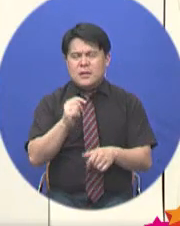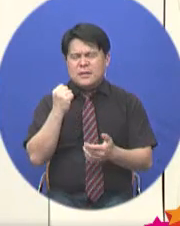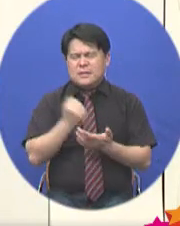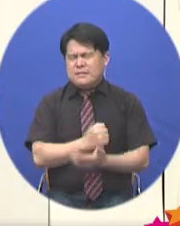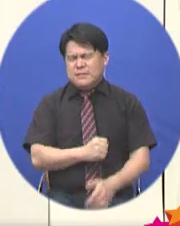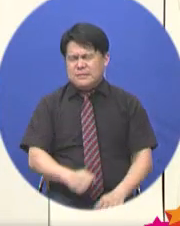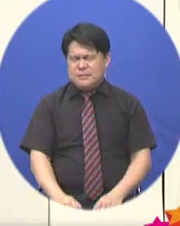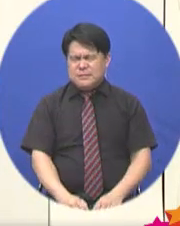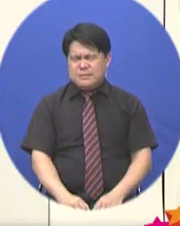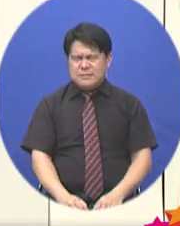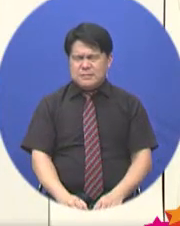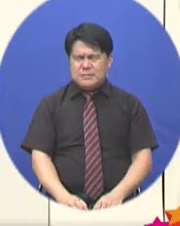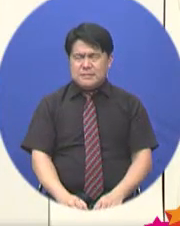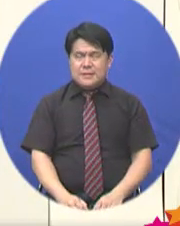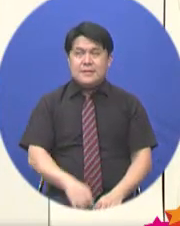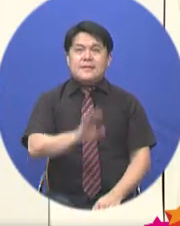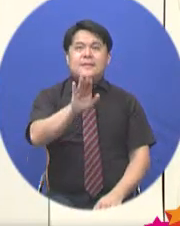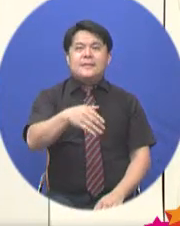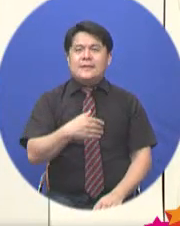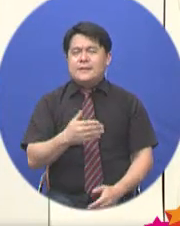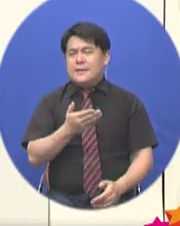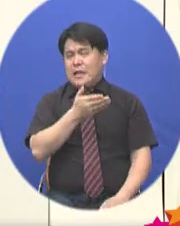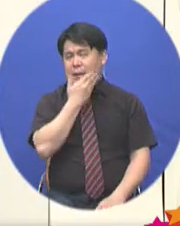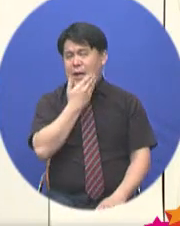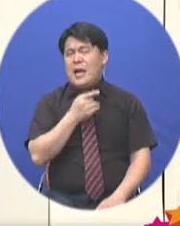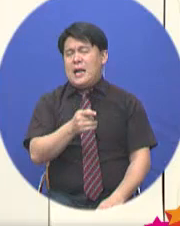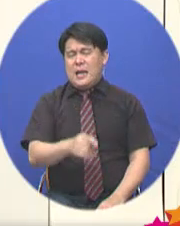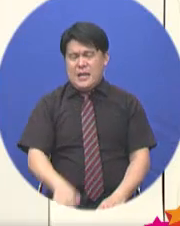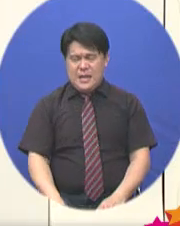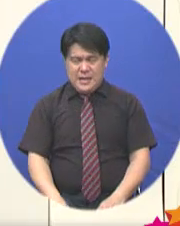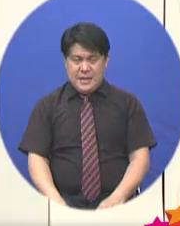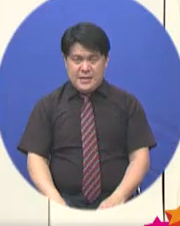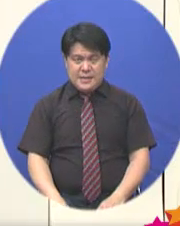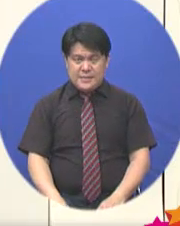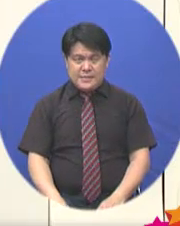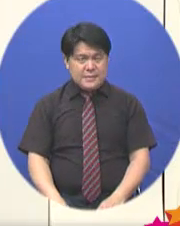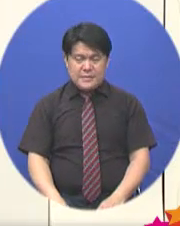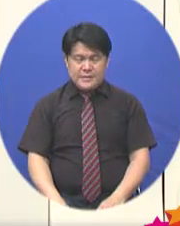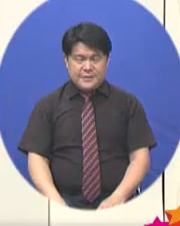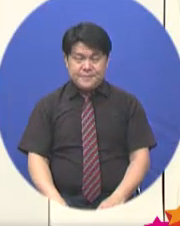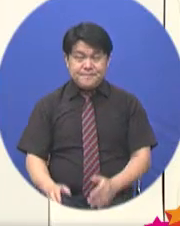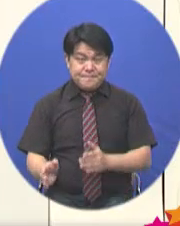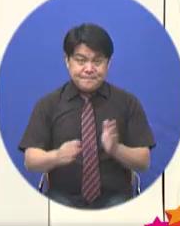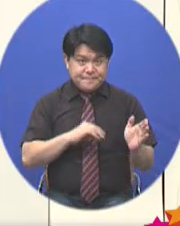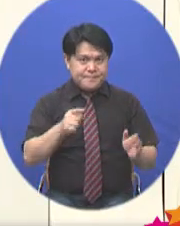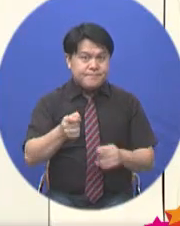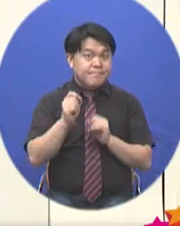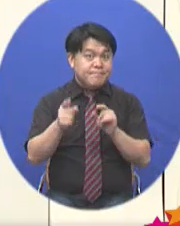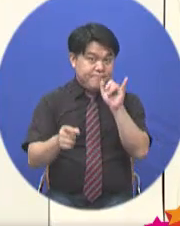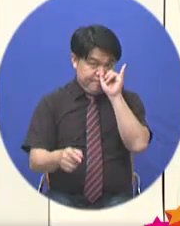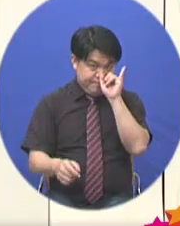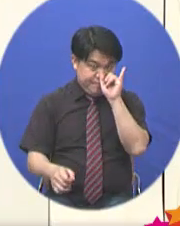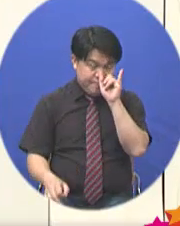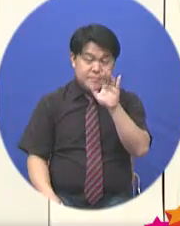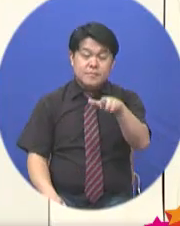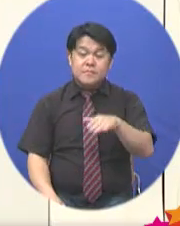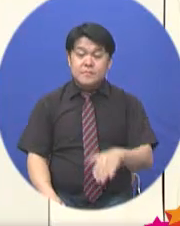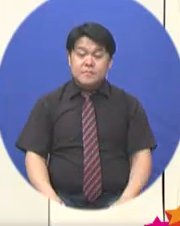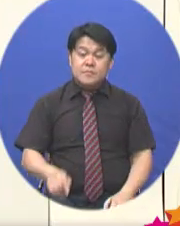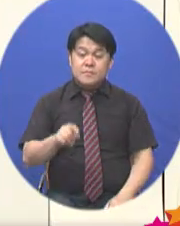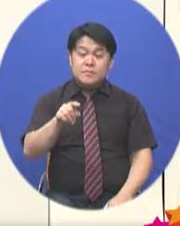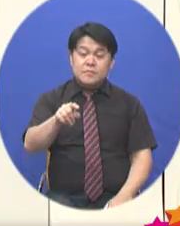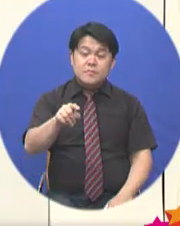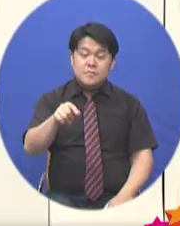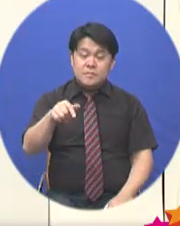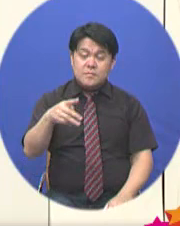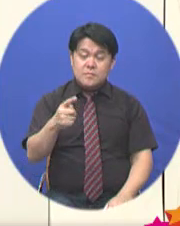얼마나 제가 너무 아깝다는 거 너무 아깝다고. 맞아요. 이야. 다음 기회가 있으니까. 아니 그토록을 잘